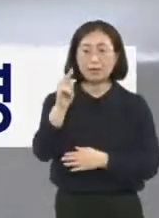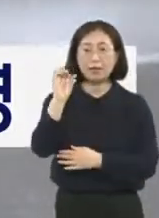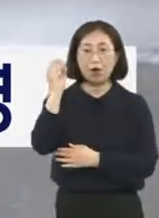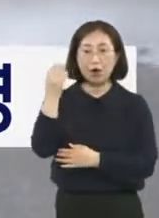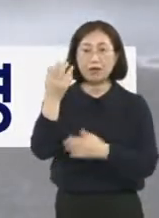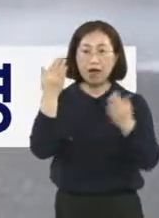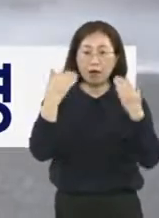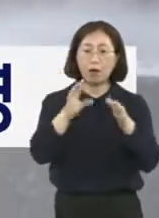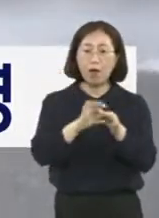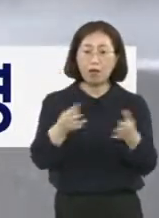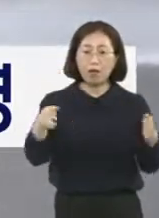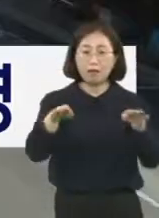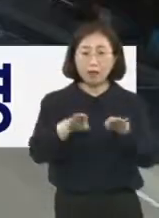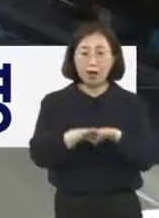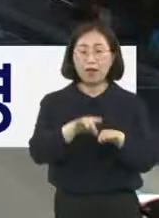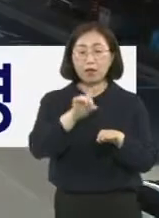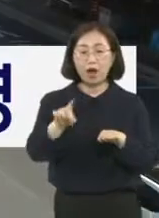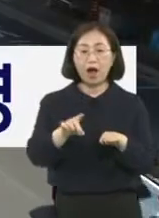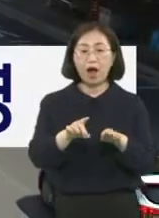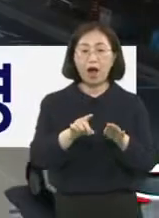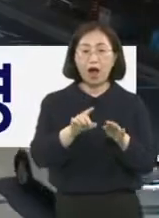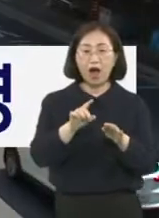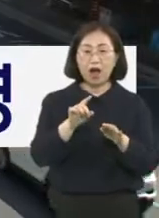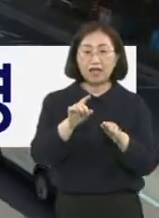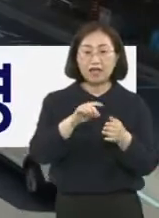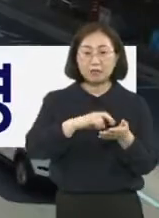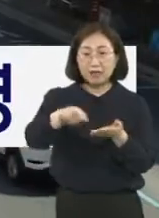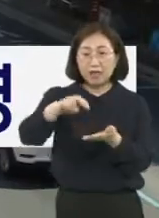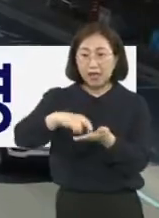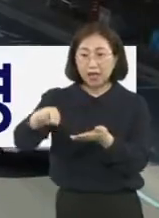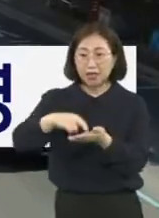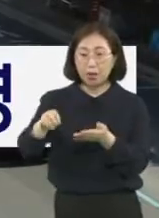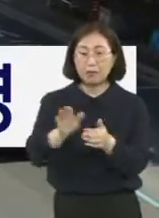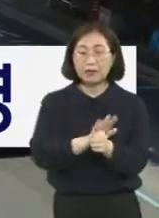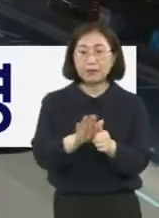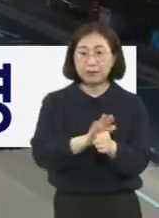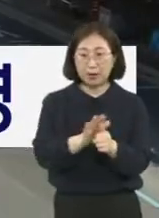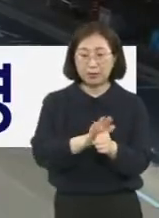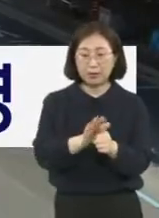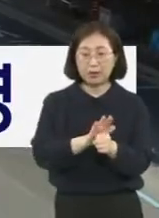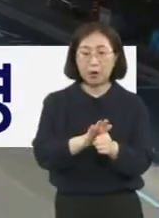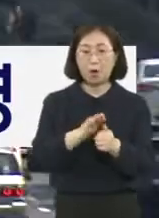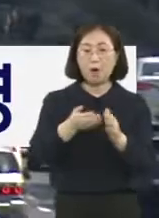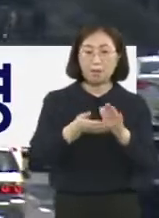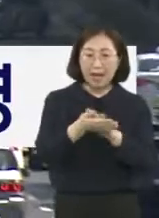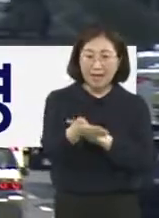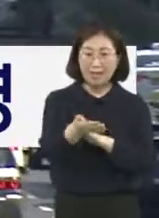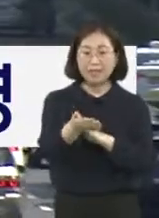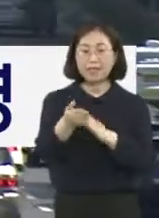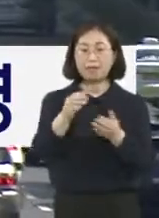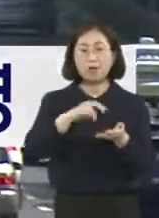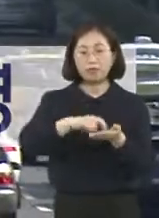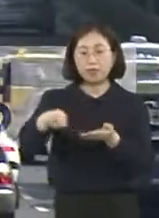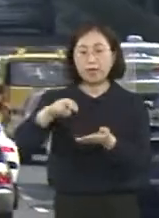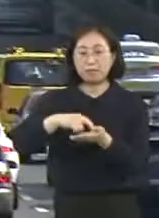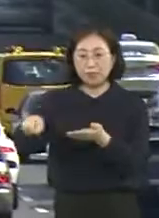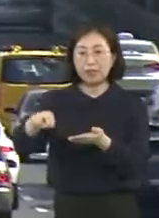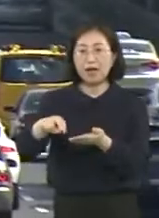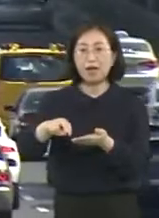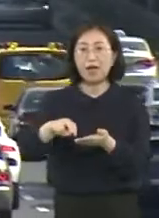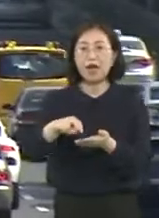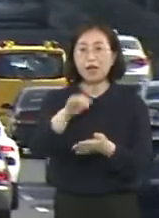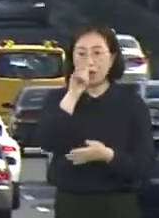등 유관기관과 대기오염경보 문자메시지 서비스 신청자에게 팩스와 문자 등으로 상황이